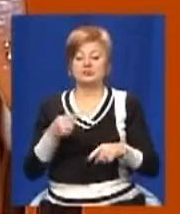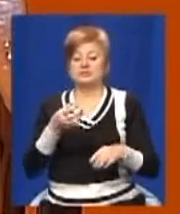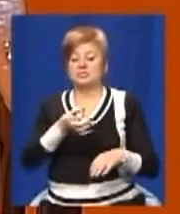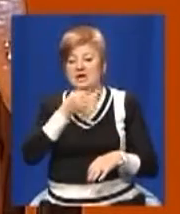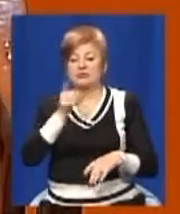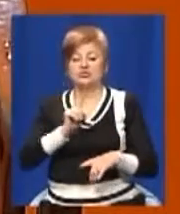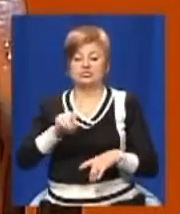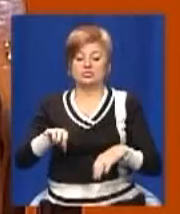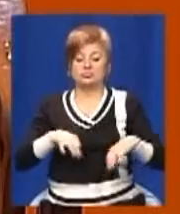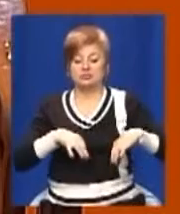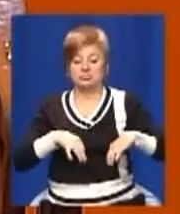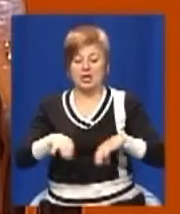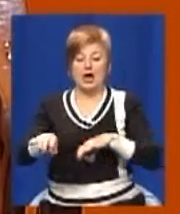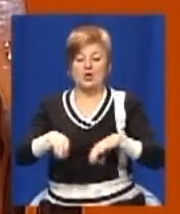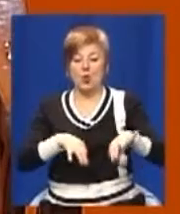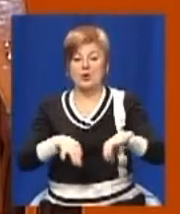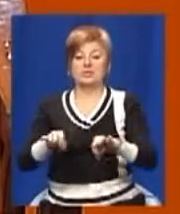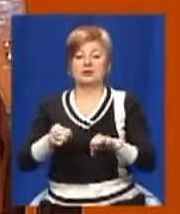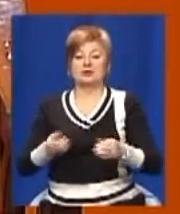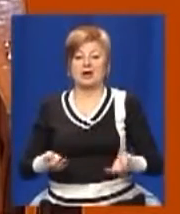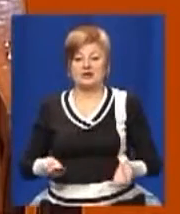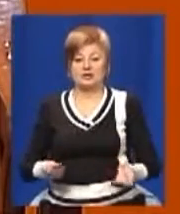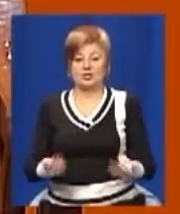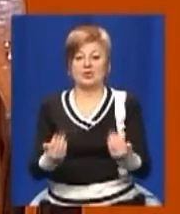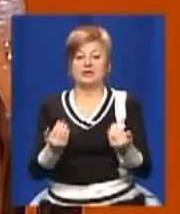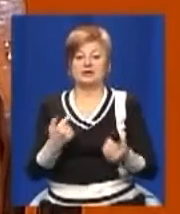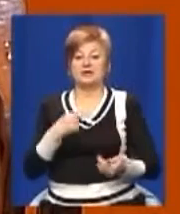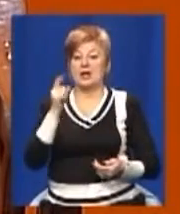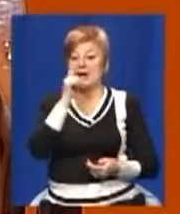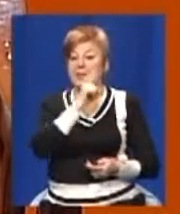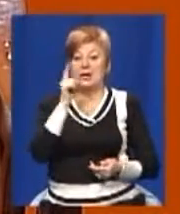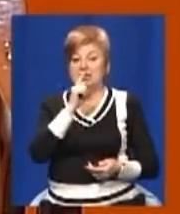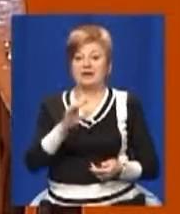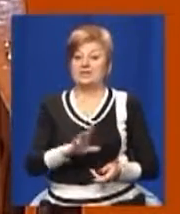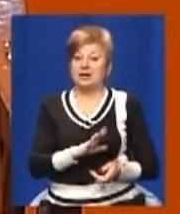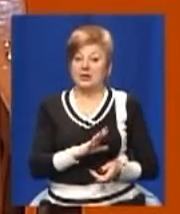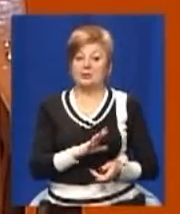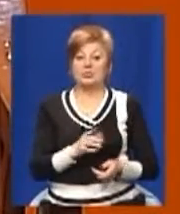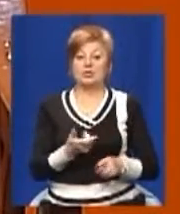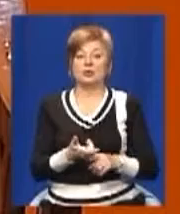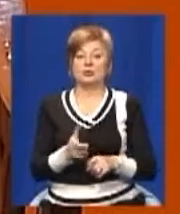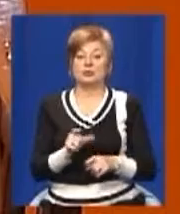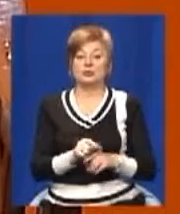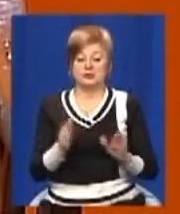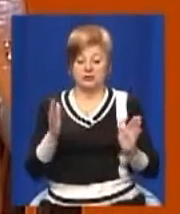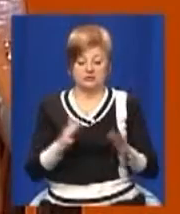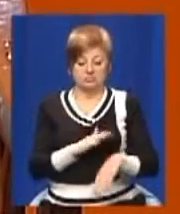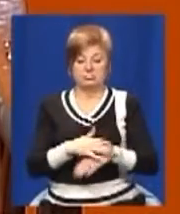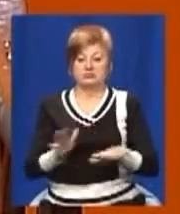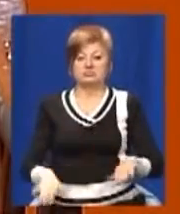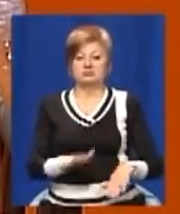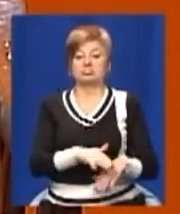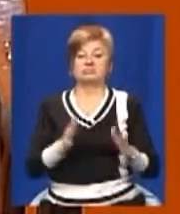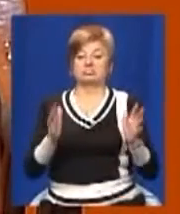на ковзанах. Я хотіла колись, коли була маленька, але розміру того не